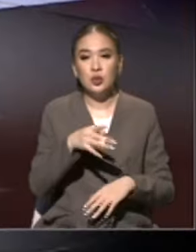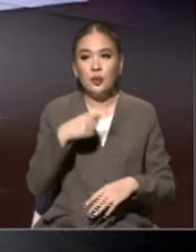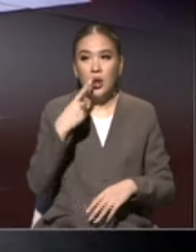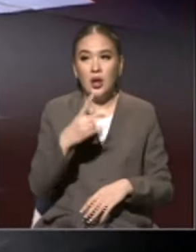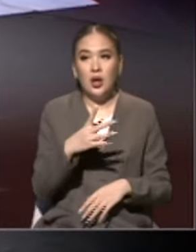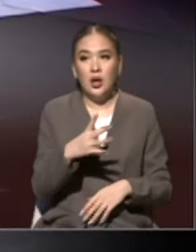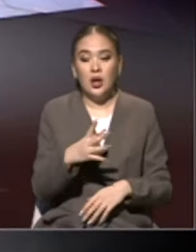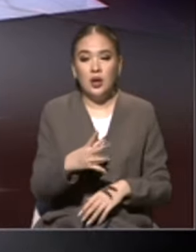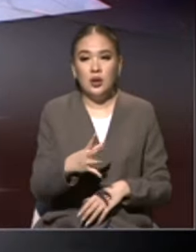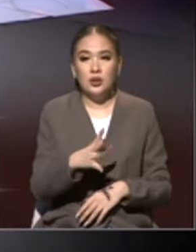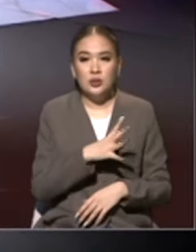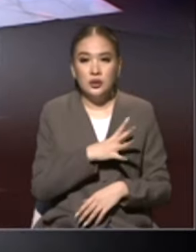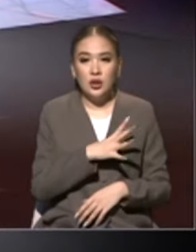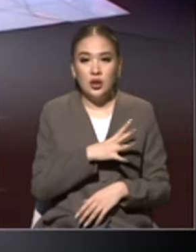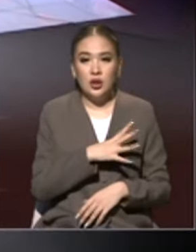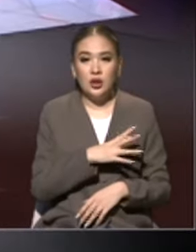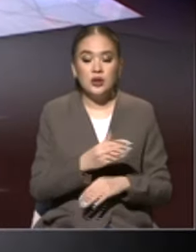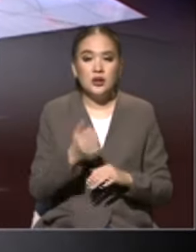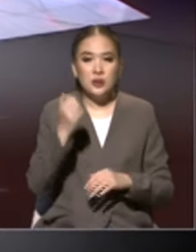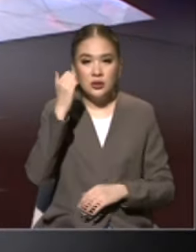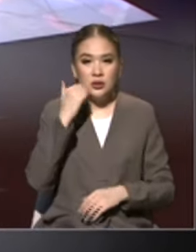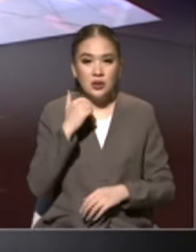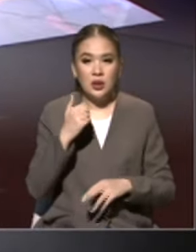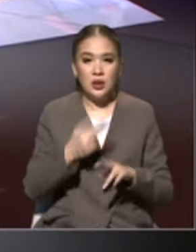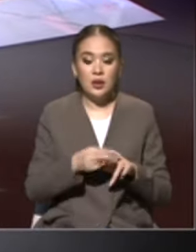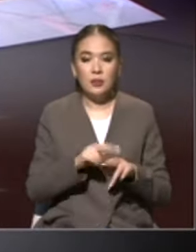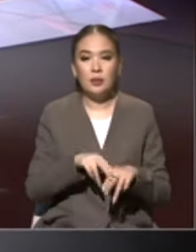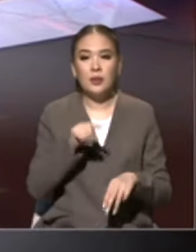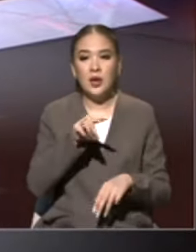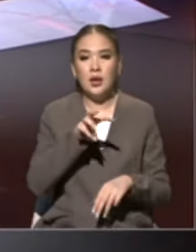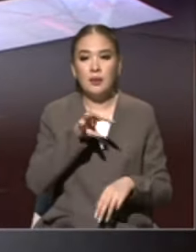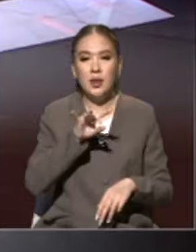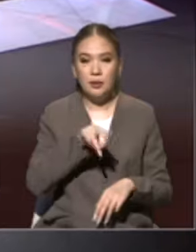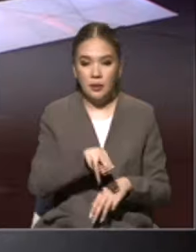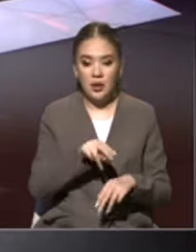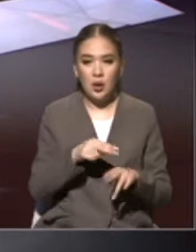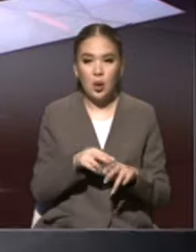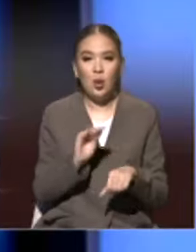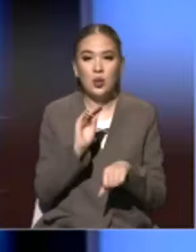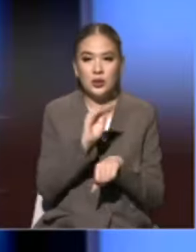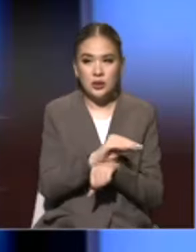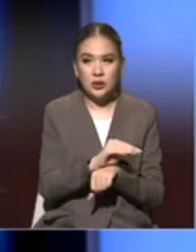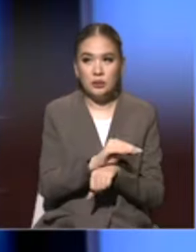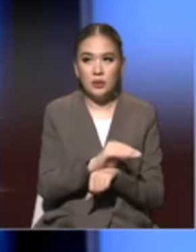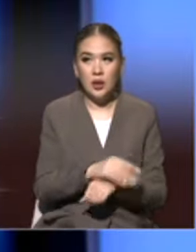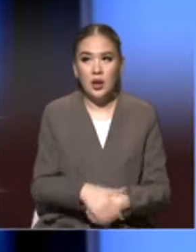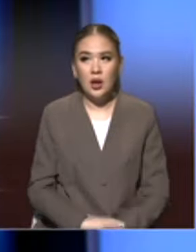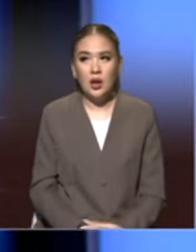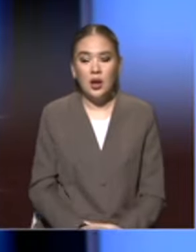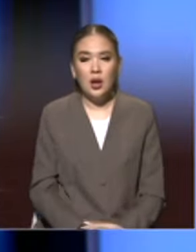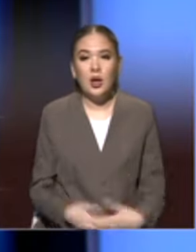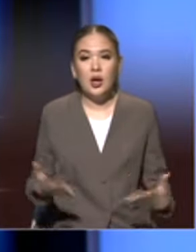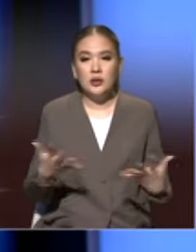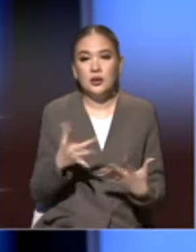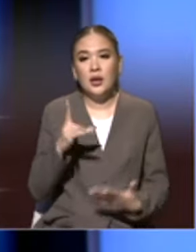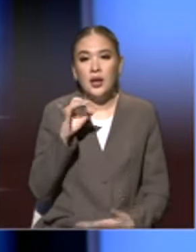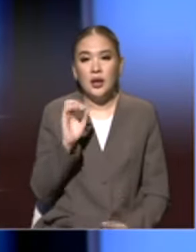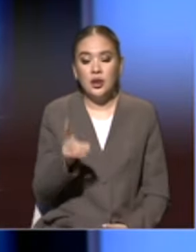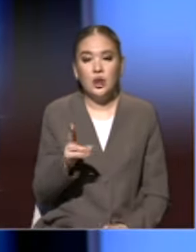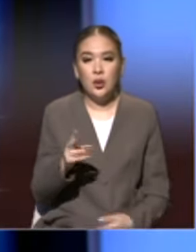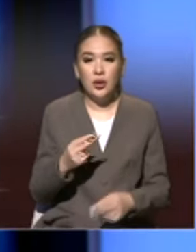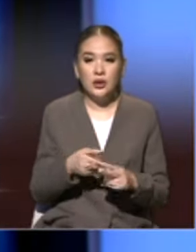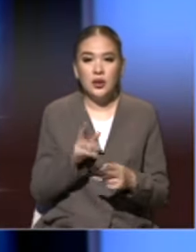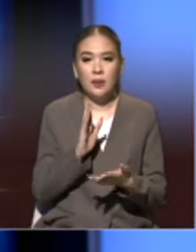былтыр. Ескі заң бойынша 1000 МРП қосылып, енді онда қандай мысалы тәуекелдік бар?